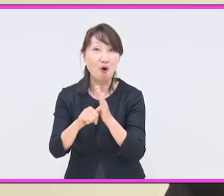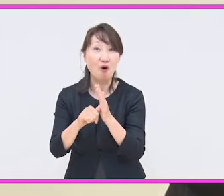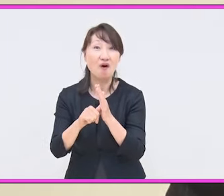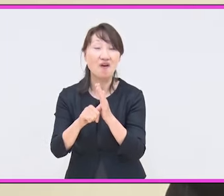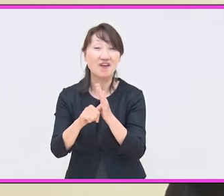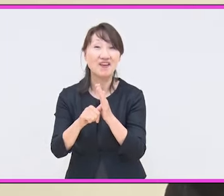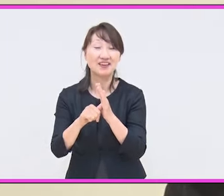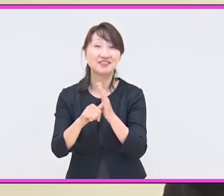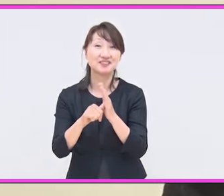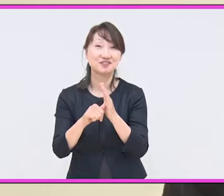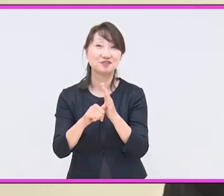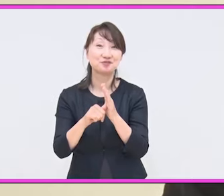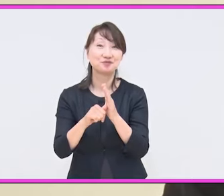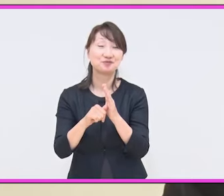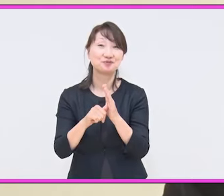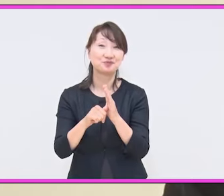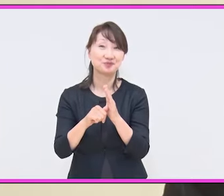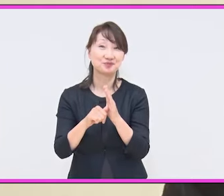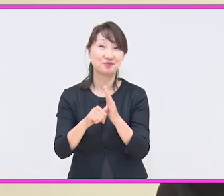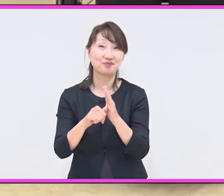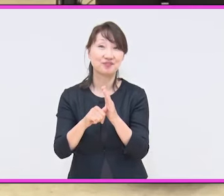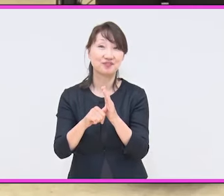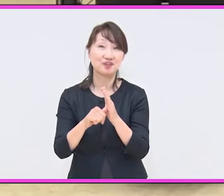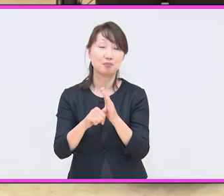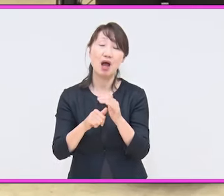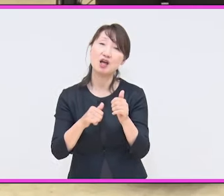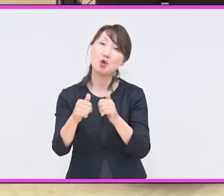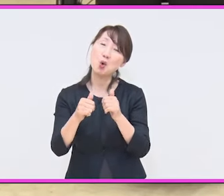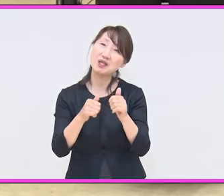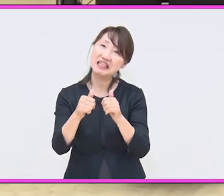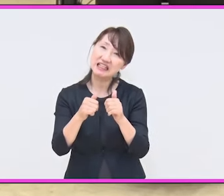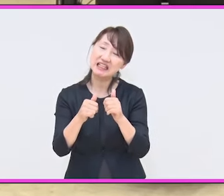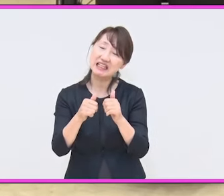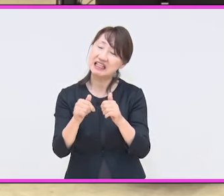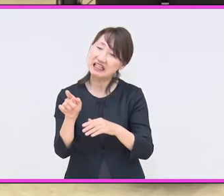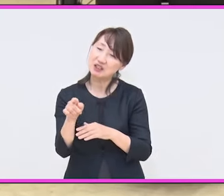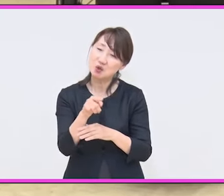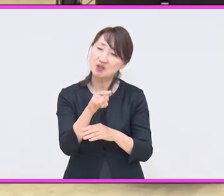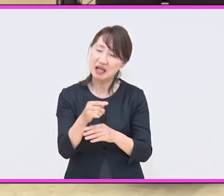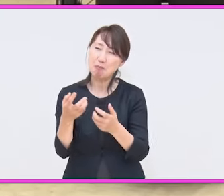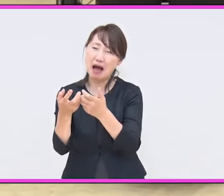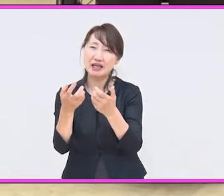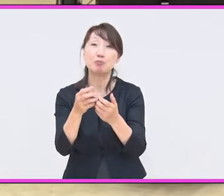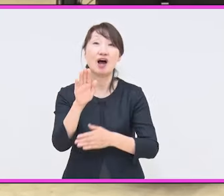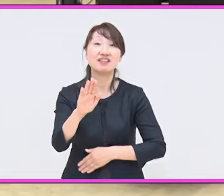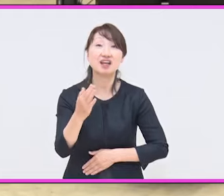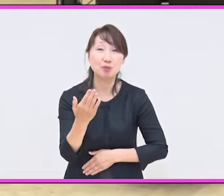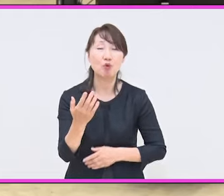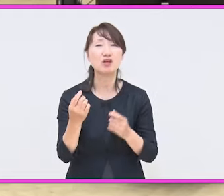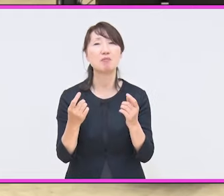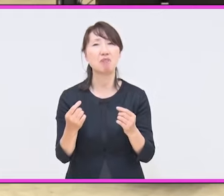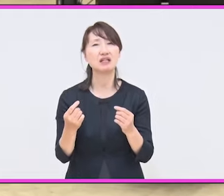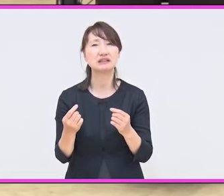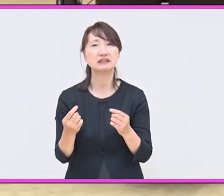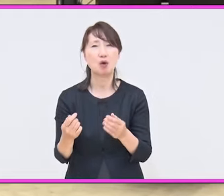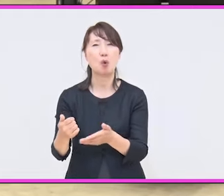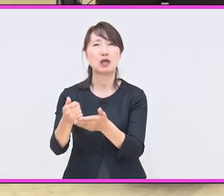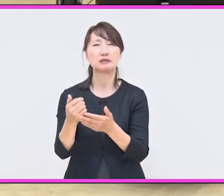までもその競技によっては満員になってたりはしてたんですけど、やっぱりどうしても人が少